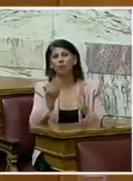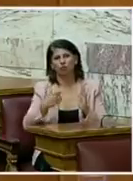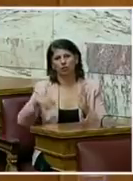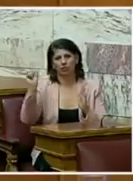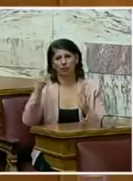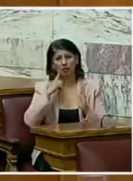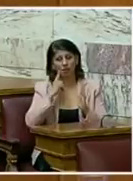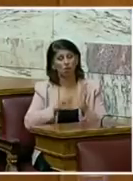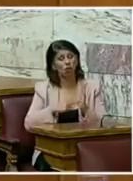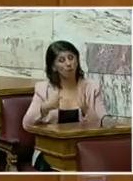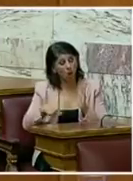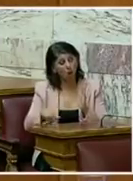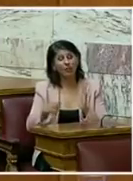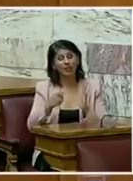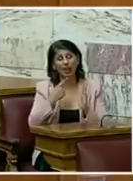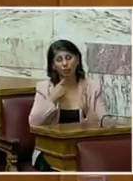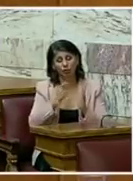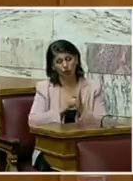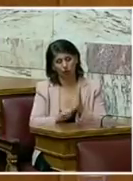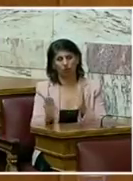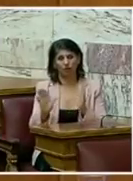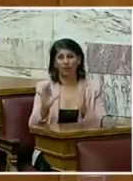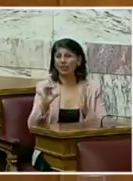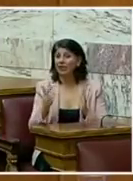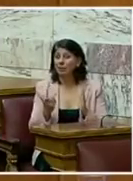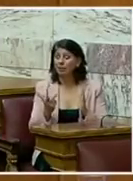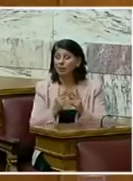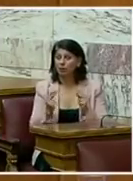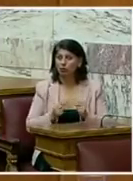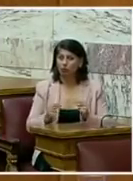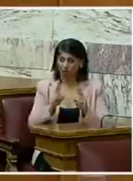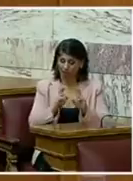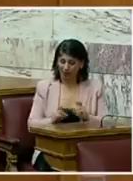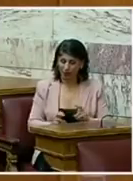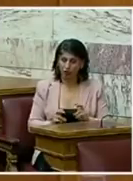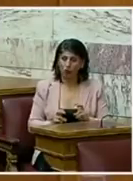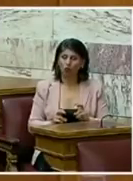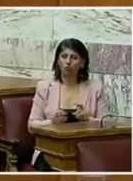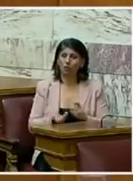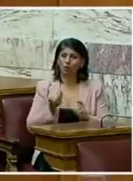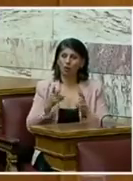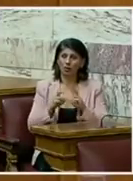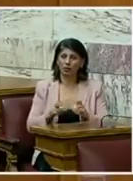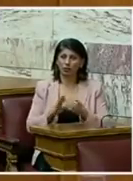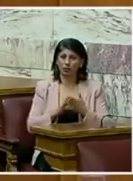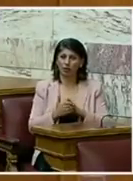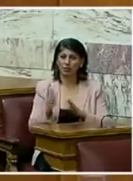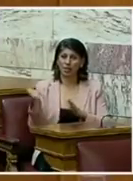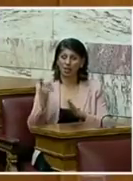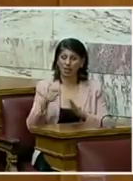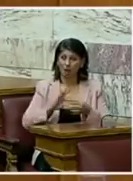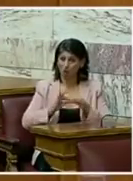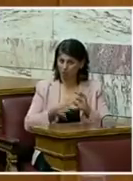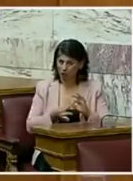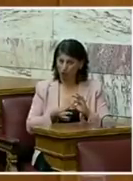Ένα αυτό και δεύτερον. Ποια είναι η τύχη των ανακριτικών και προανακριτικών πράξεων, εάν ένα όργανο